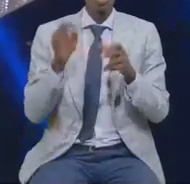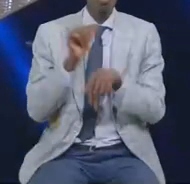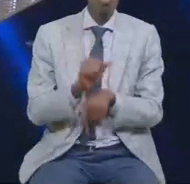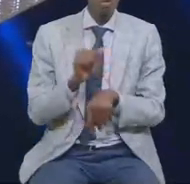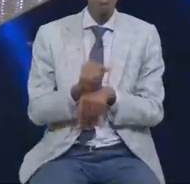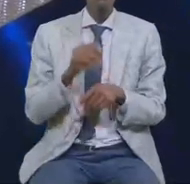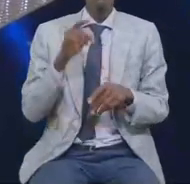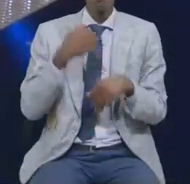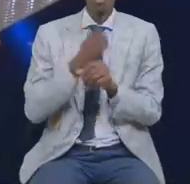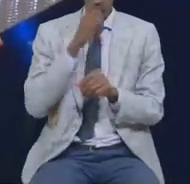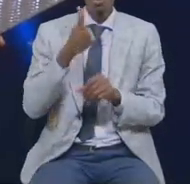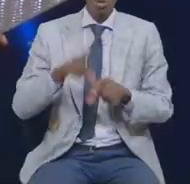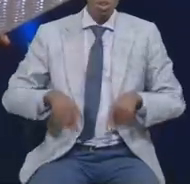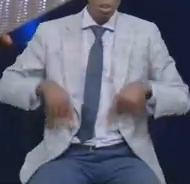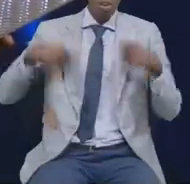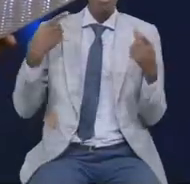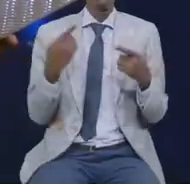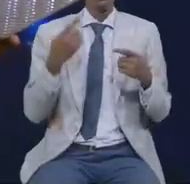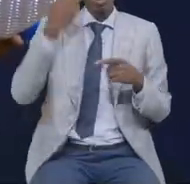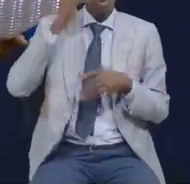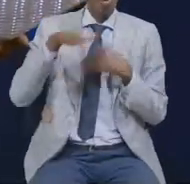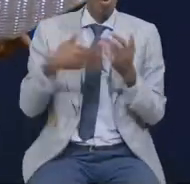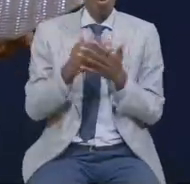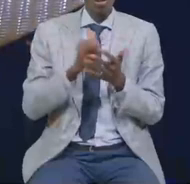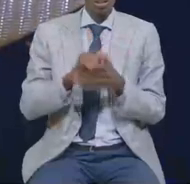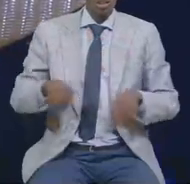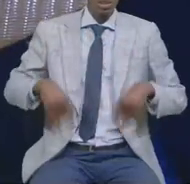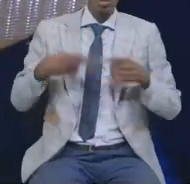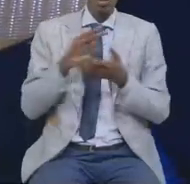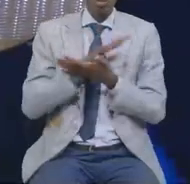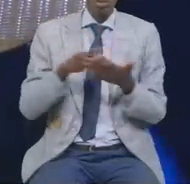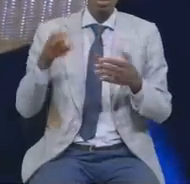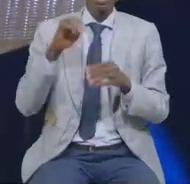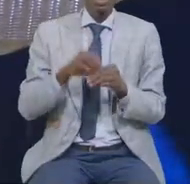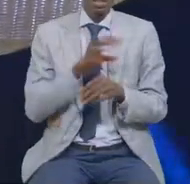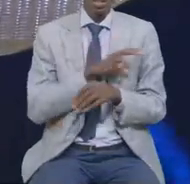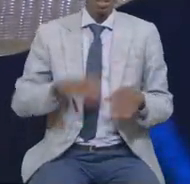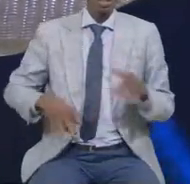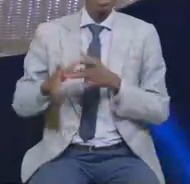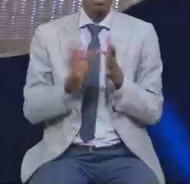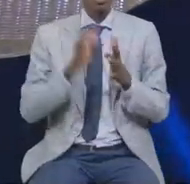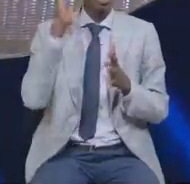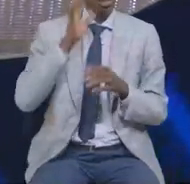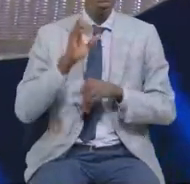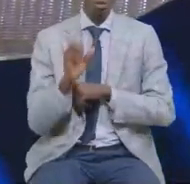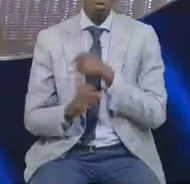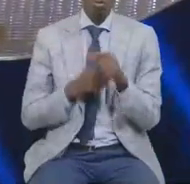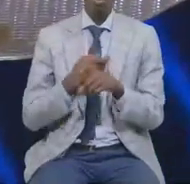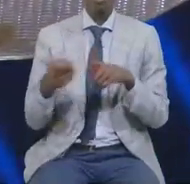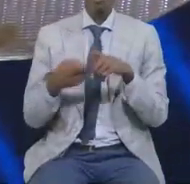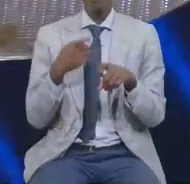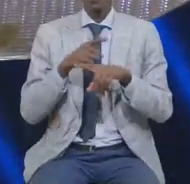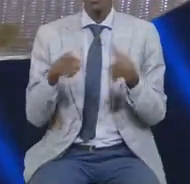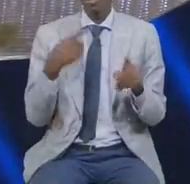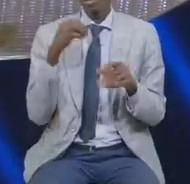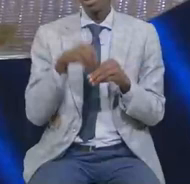au lieu de travail. C'est-à-dire que tous ceux qui veulent vivre pieusement en Jésus-Christ seront persécutés. Verset